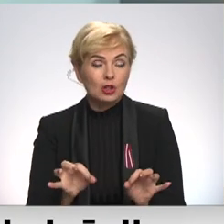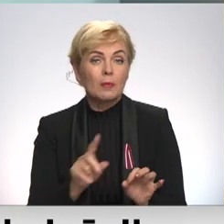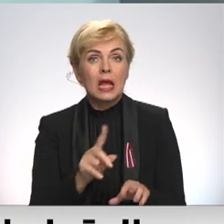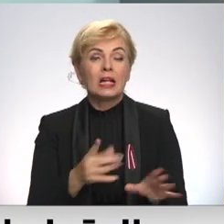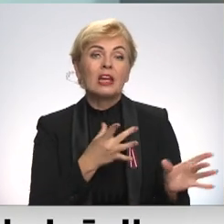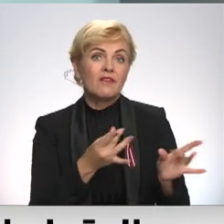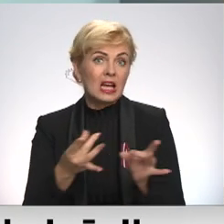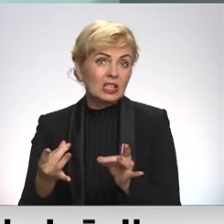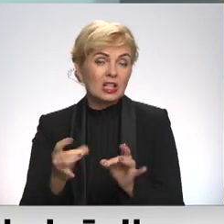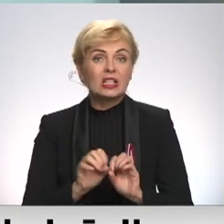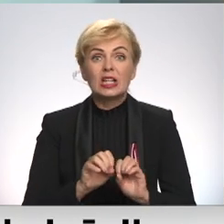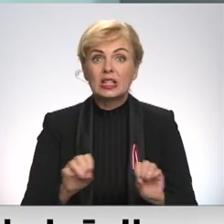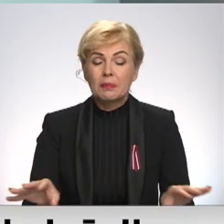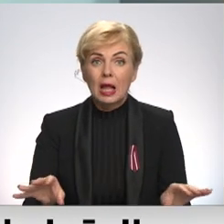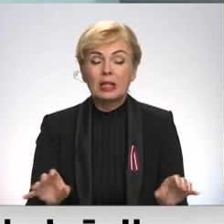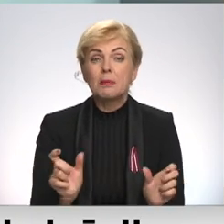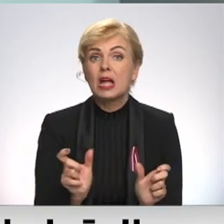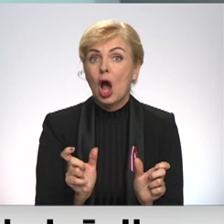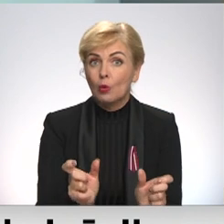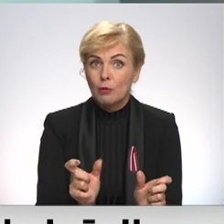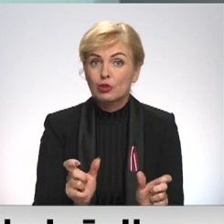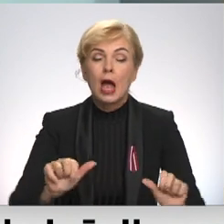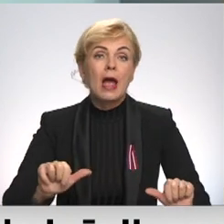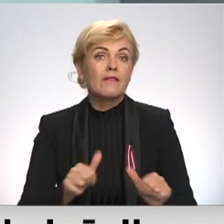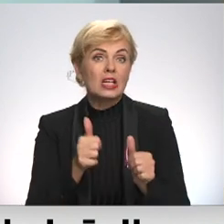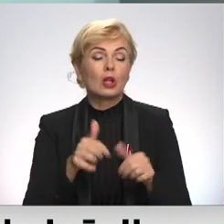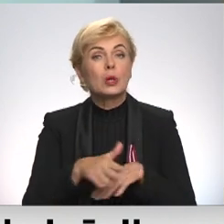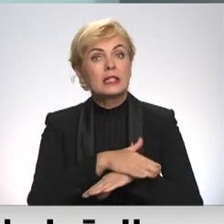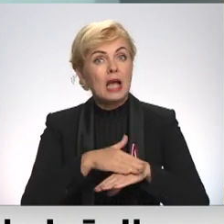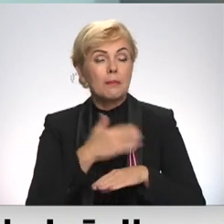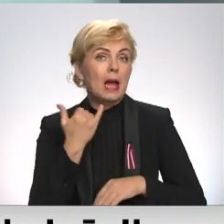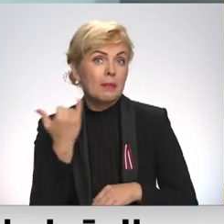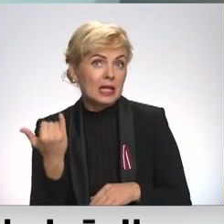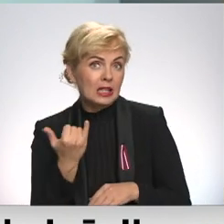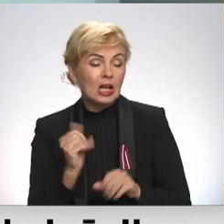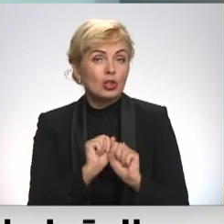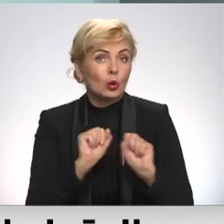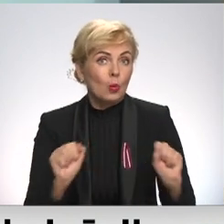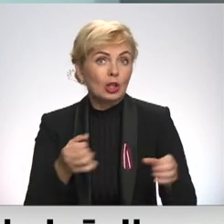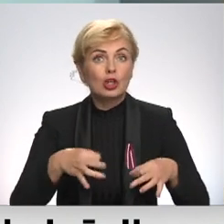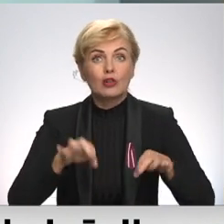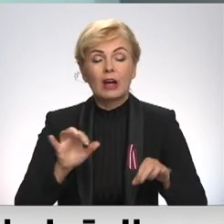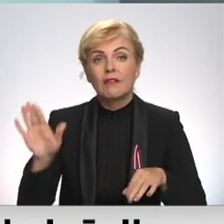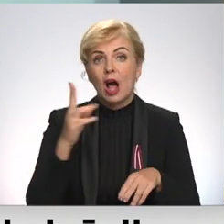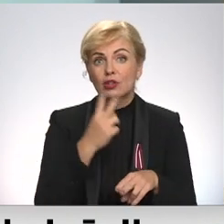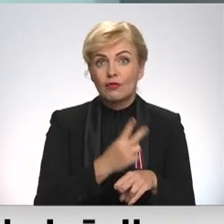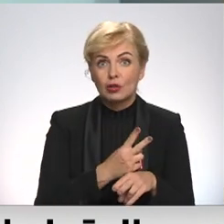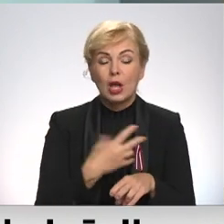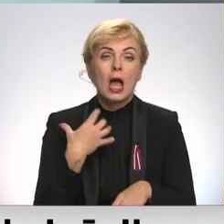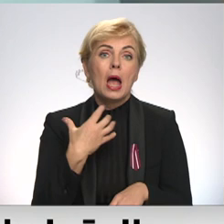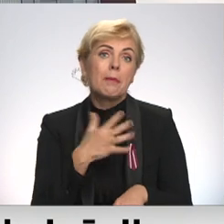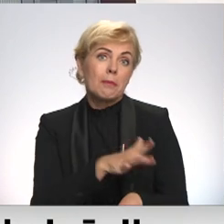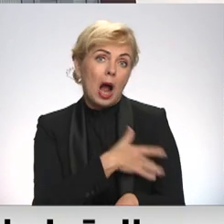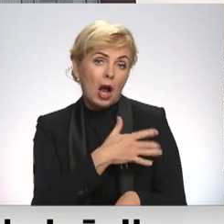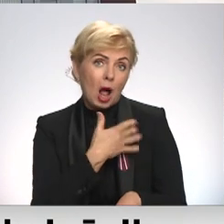infekcijas izplatības ierobežošana, un vienlaikus sabiedrības interesēs nodrošināt arī svarīgu valsts funkciju un pakalpojumu